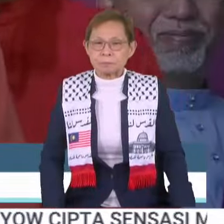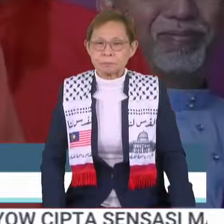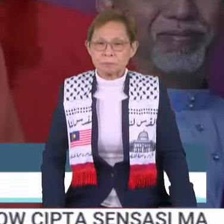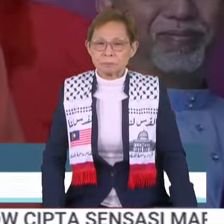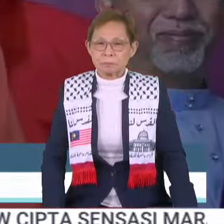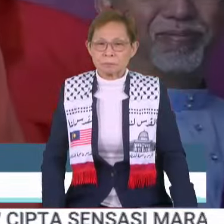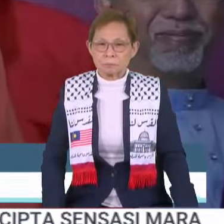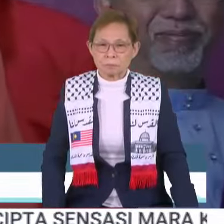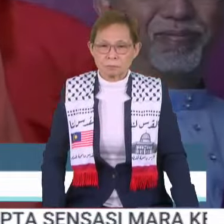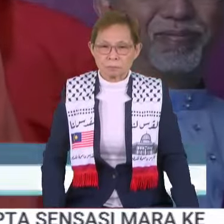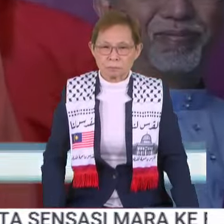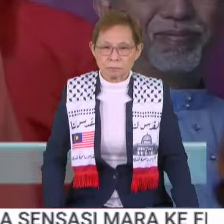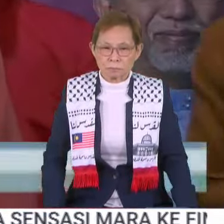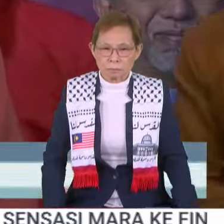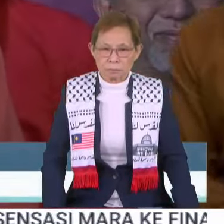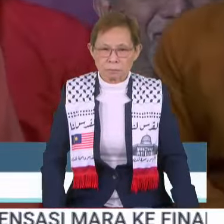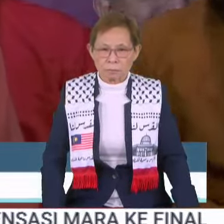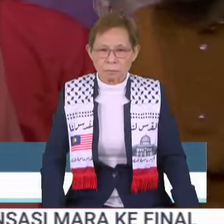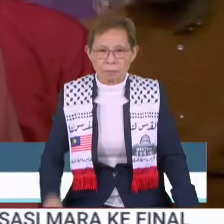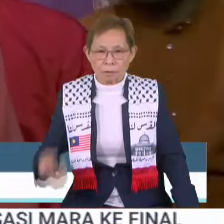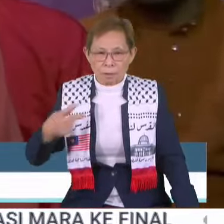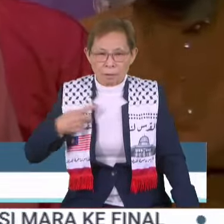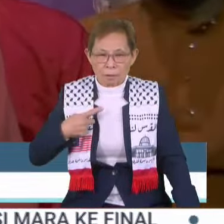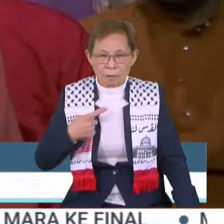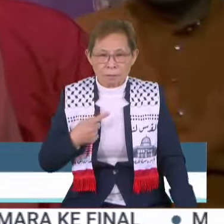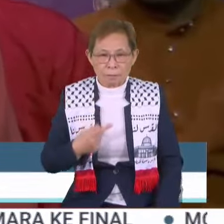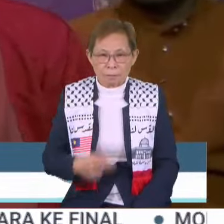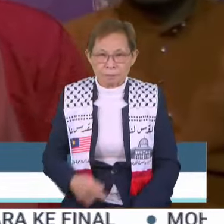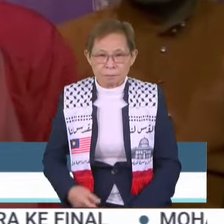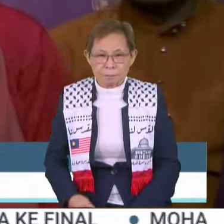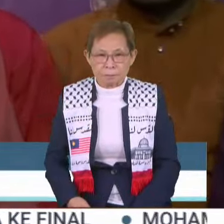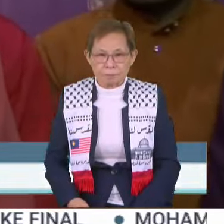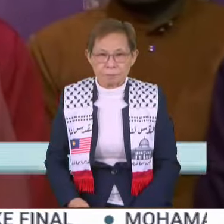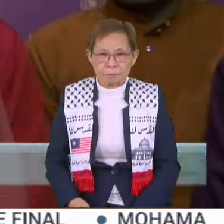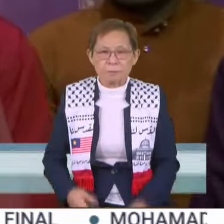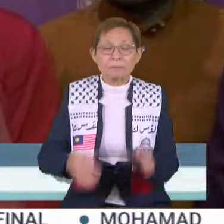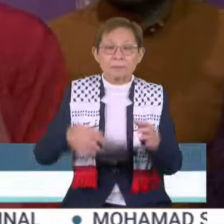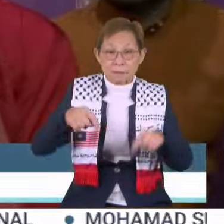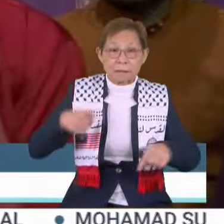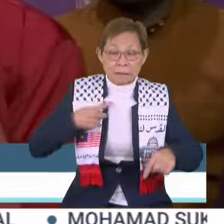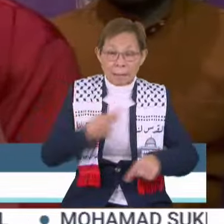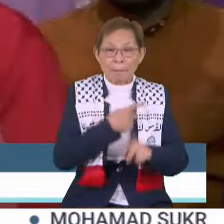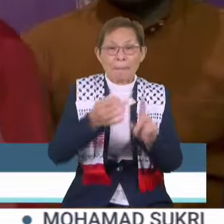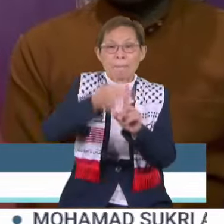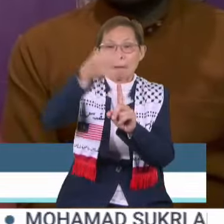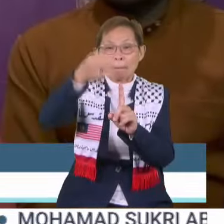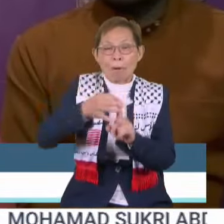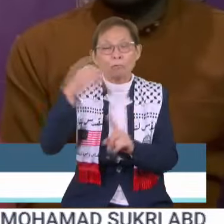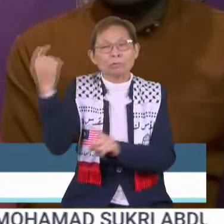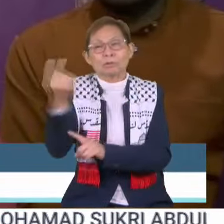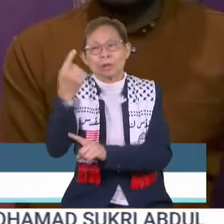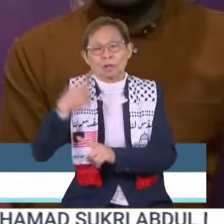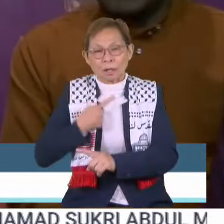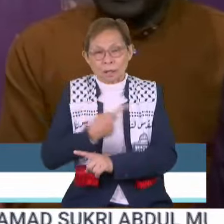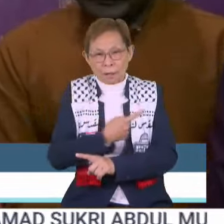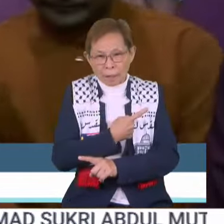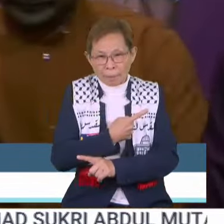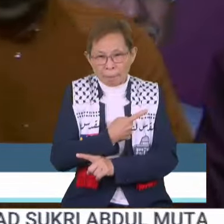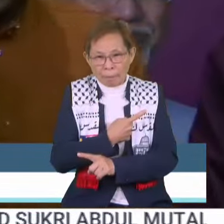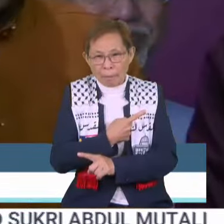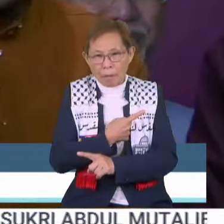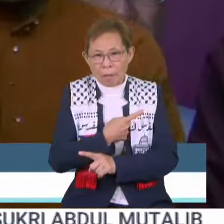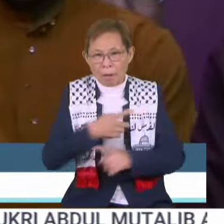Pertama, bila ada cuti perayaan, kami di pihak Jabatan Bomba dan Penyelamat Negeri Pulau Pinang, seperti biasa kami mengatur dari segi